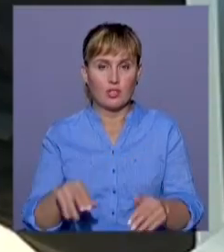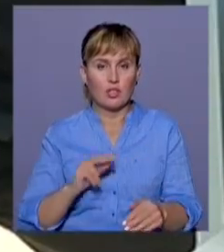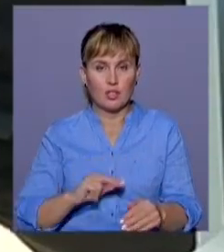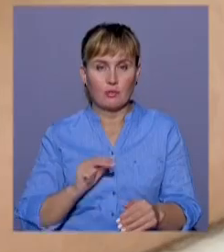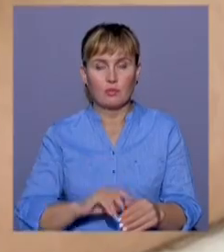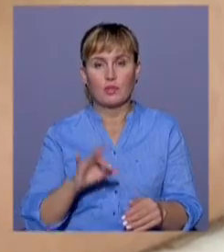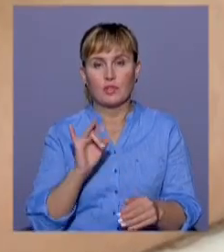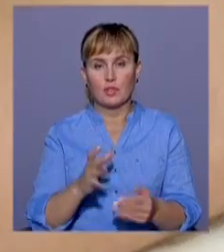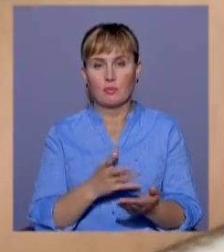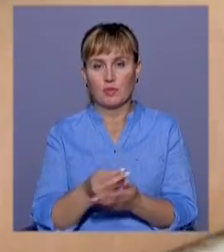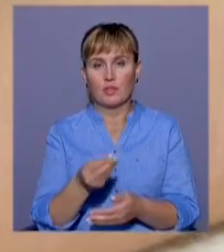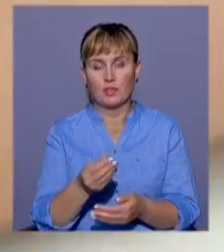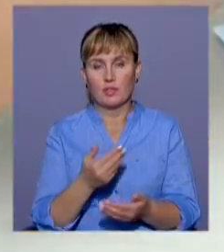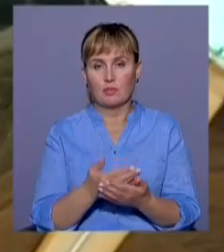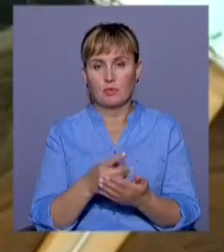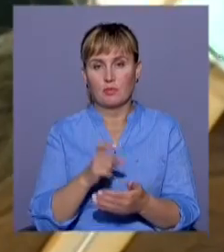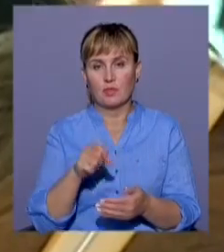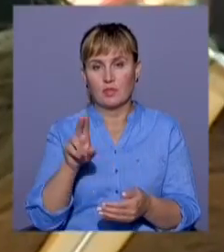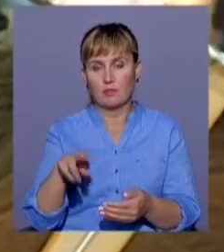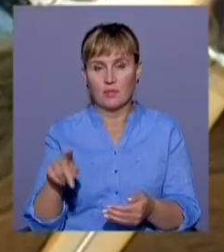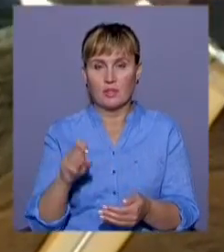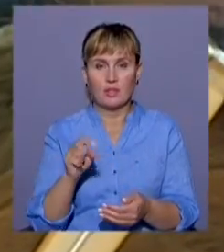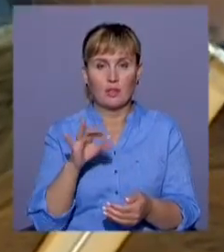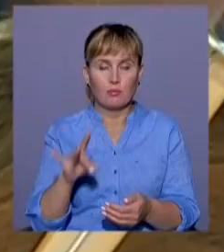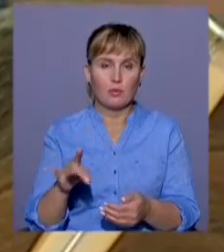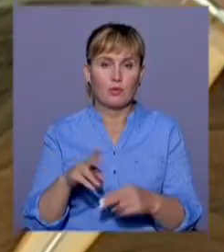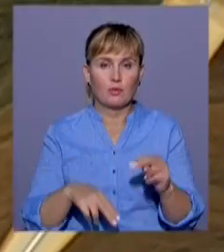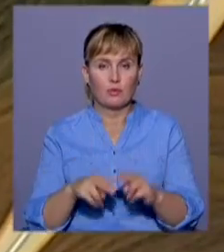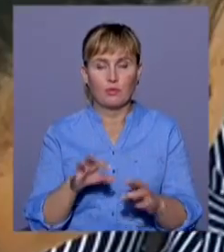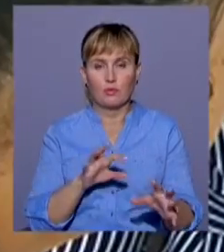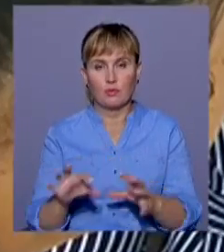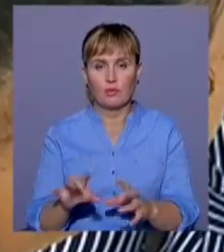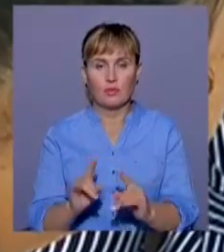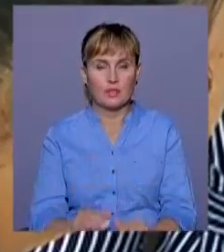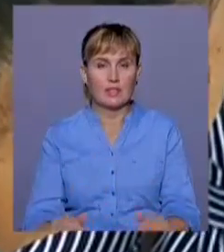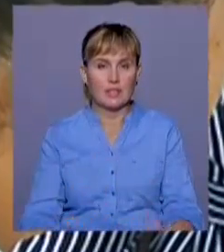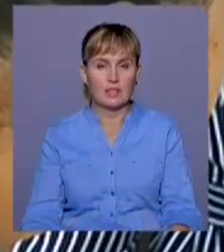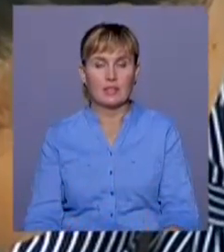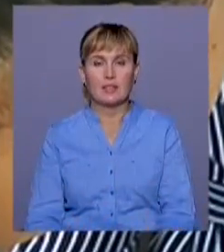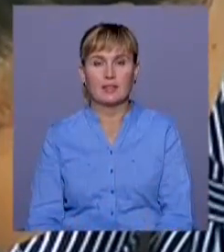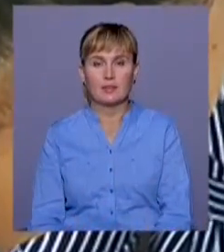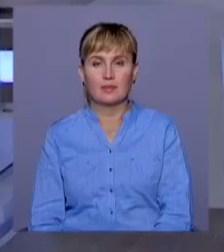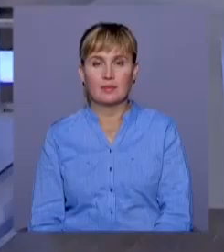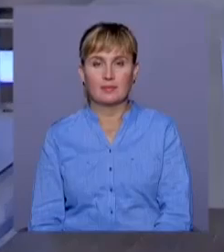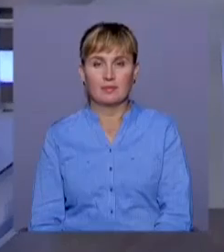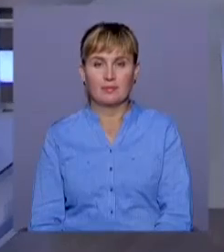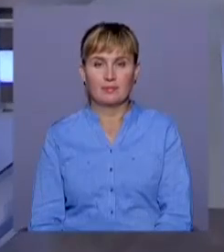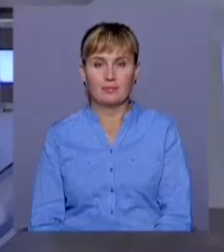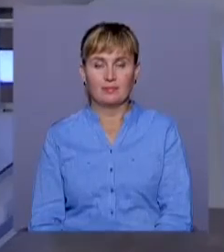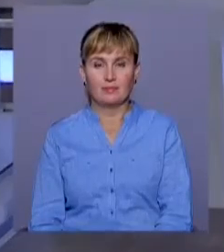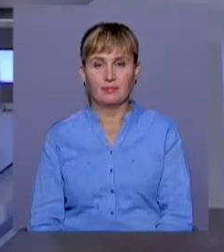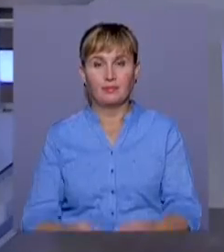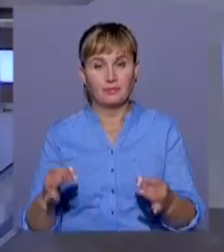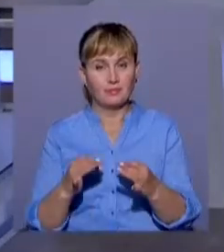и платить деньги, например, за покраску забора, стройку гаража или уход за младшими братьями или сестрами. Интересно же, Жанна,